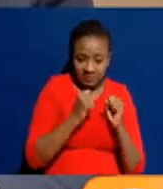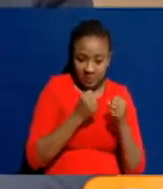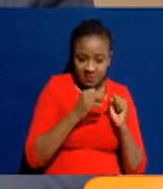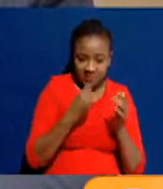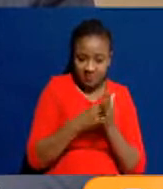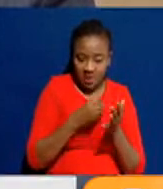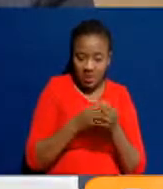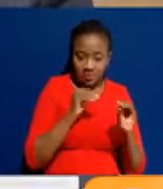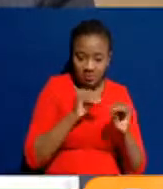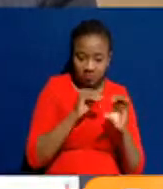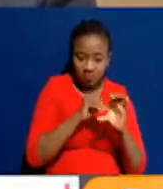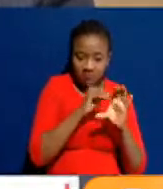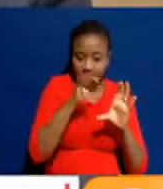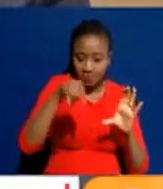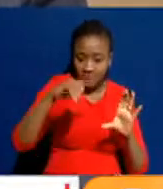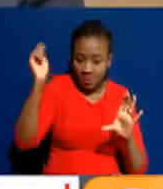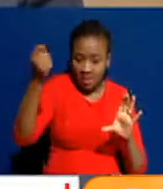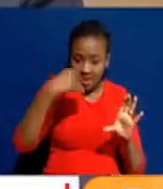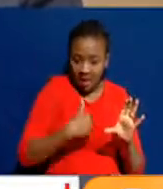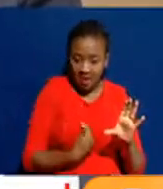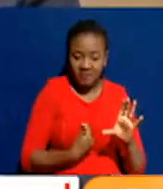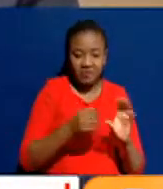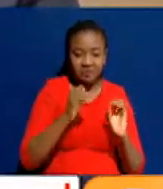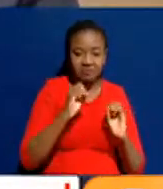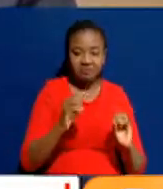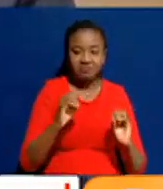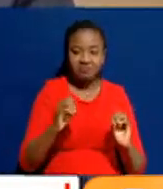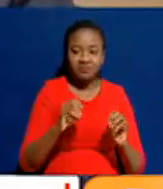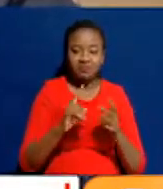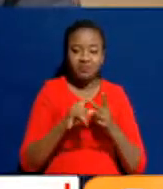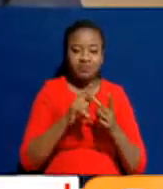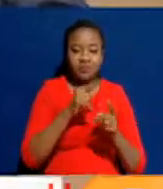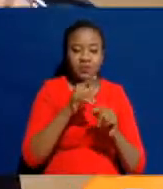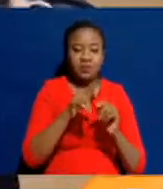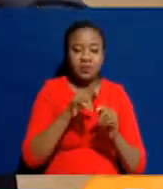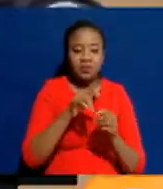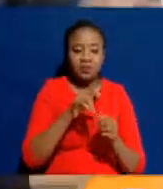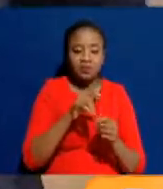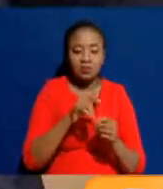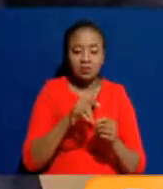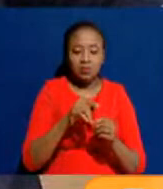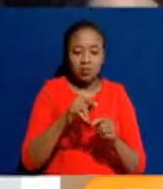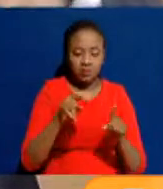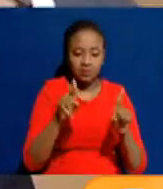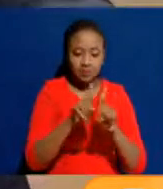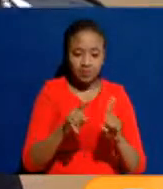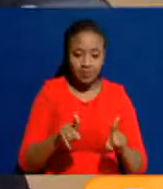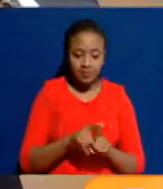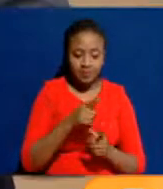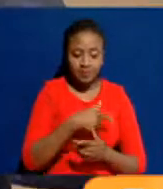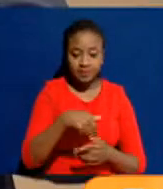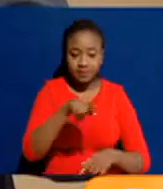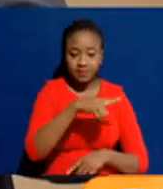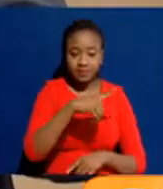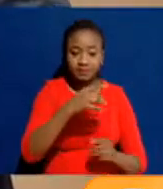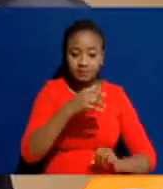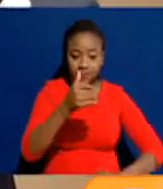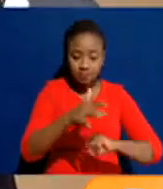hatuna wawekezaji Kenya, for example Equity Bank, KCB, they are not the funders of this power